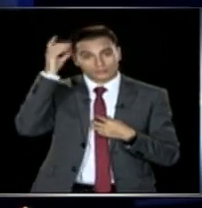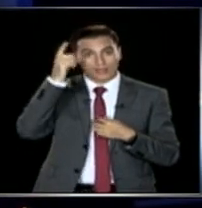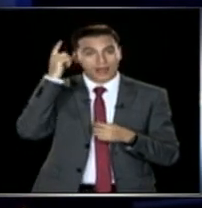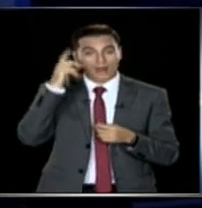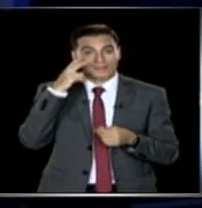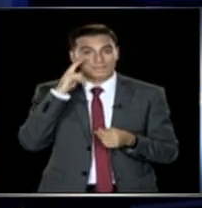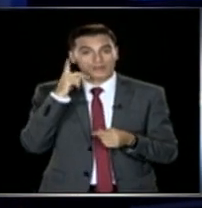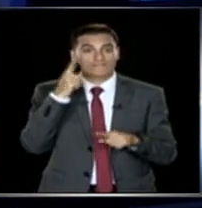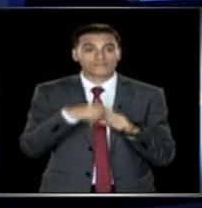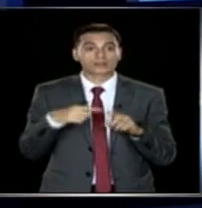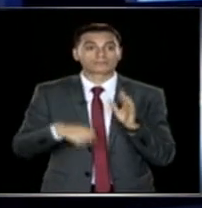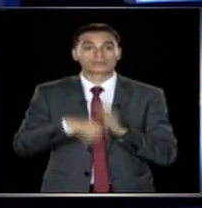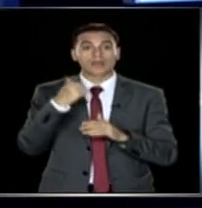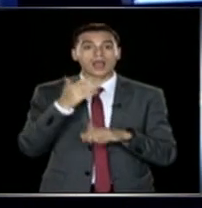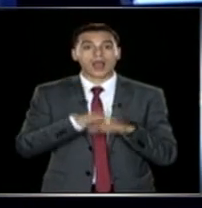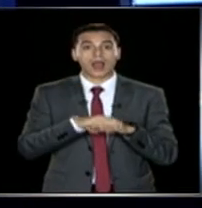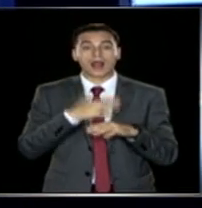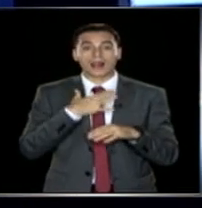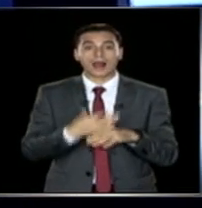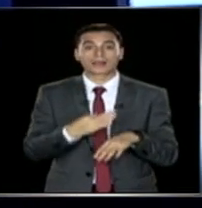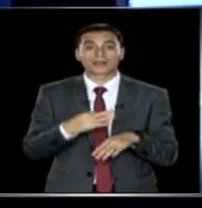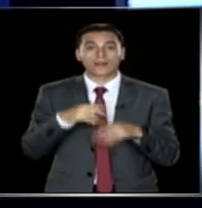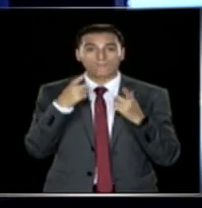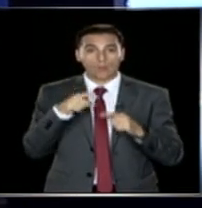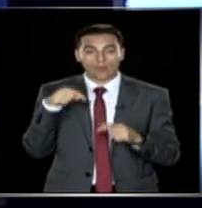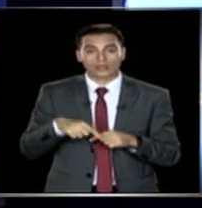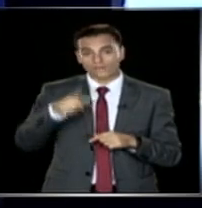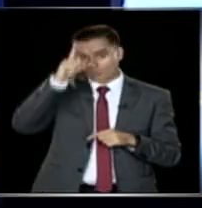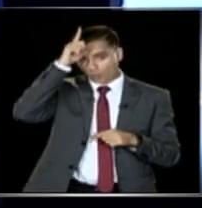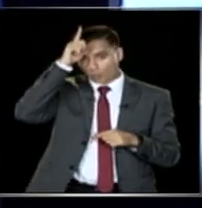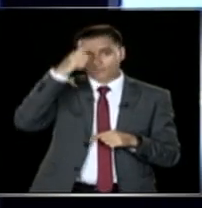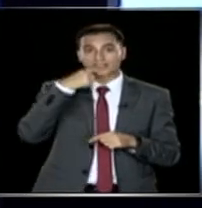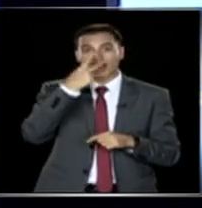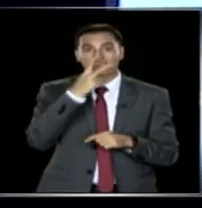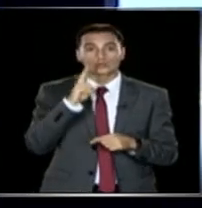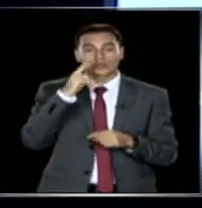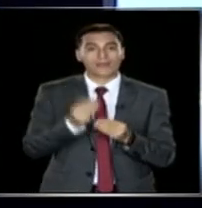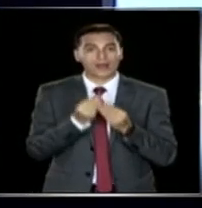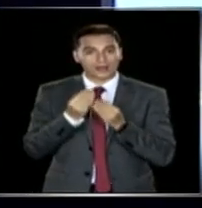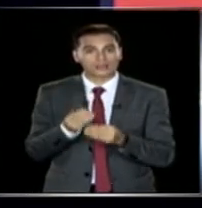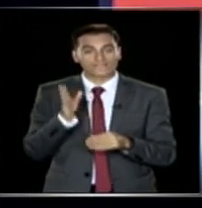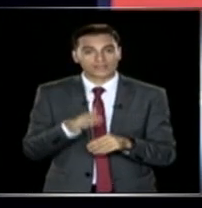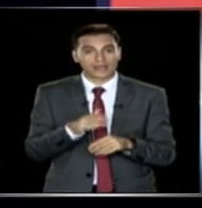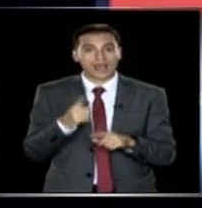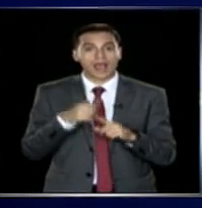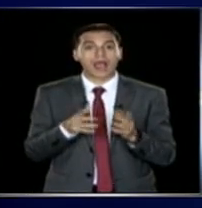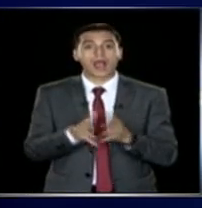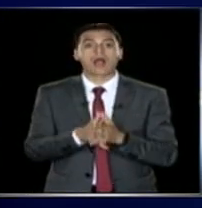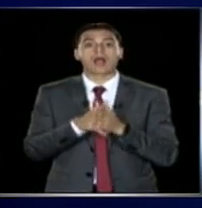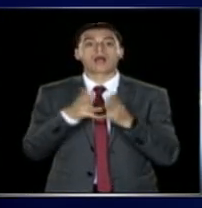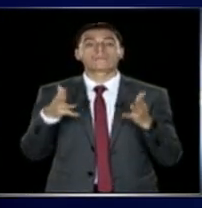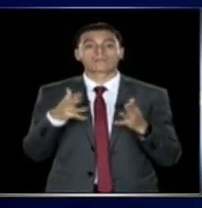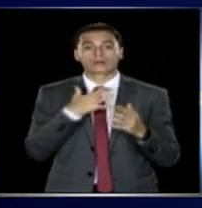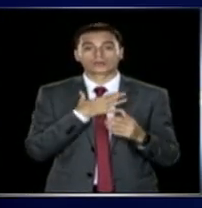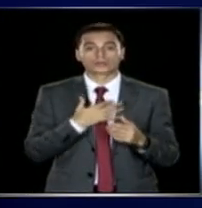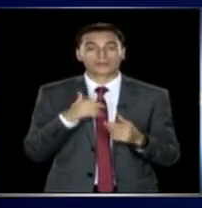وهو كمان اللي حصل على الميدالية الوطنية للعلوم في 2007، أعلى وسام